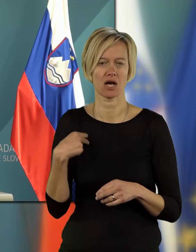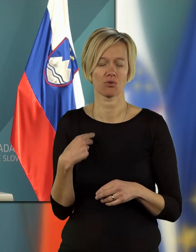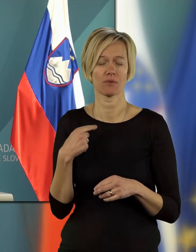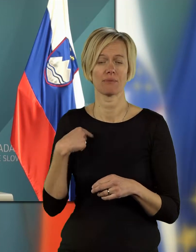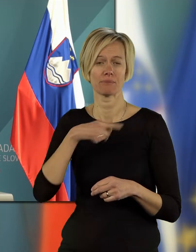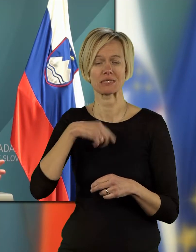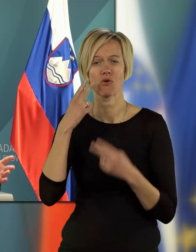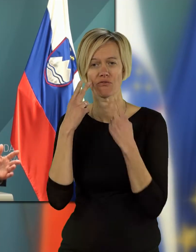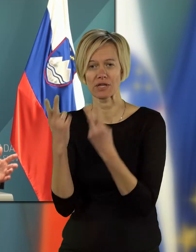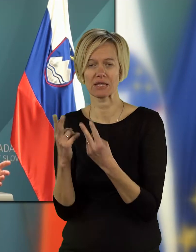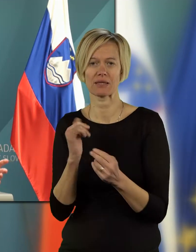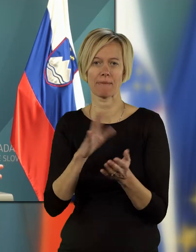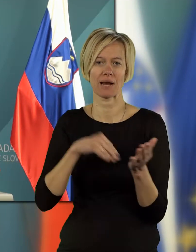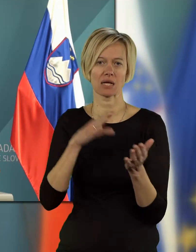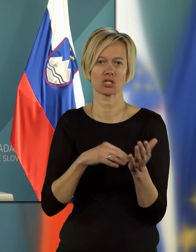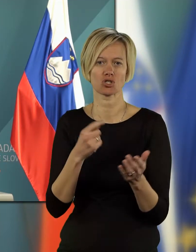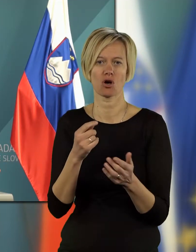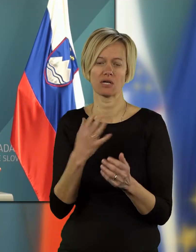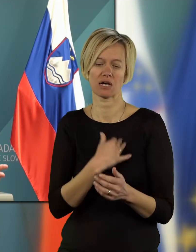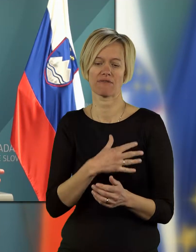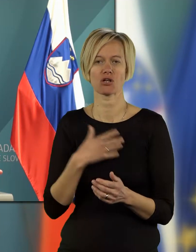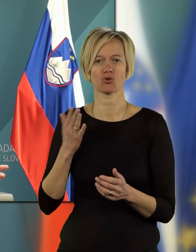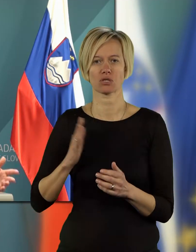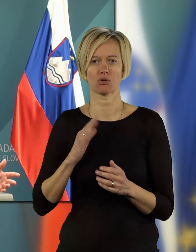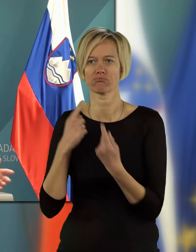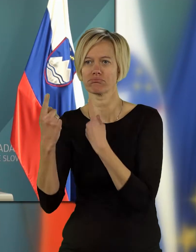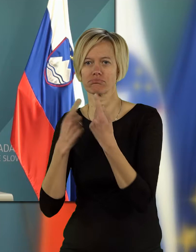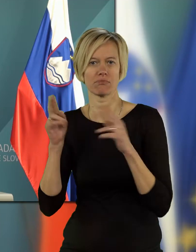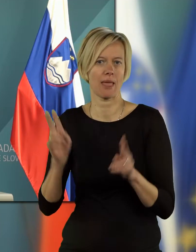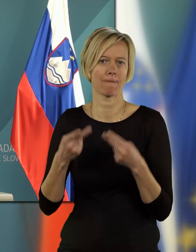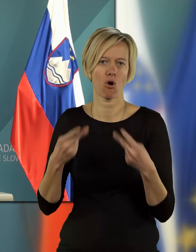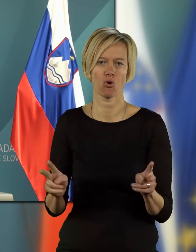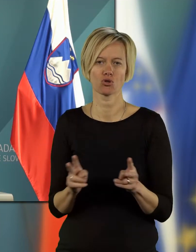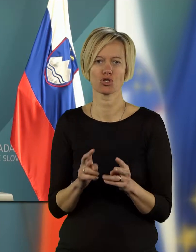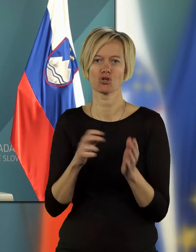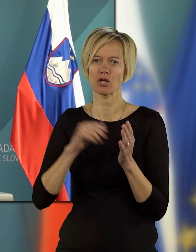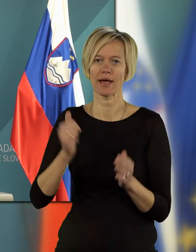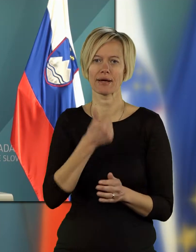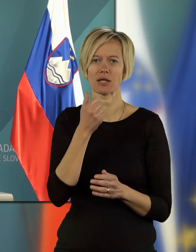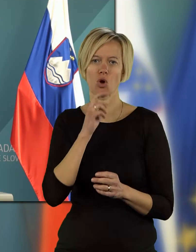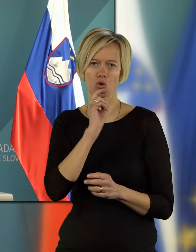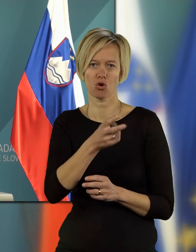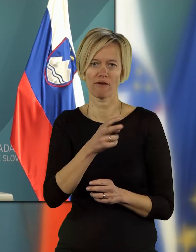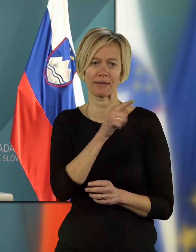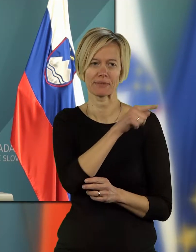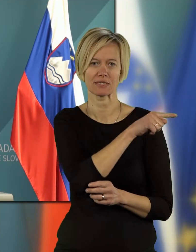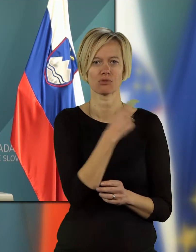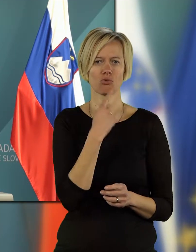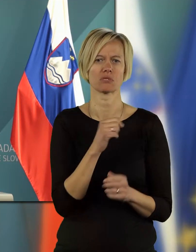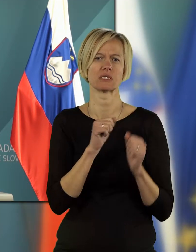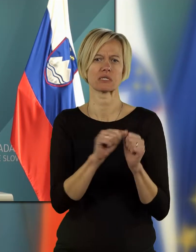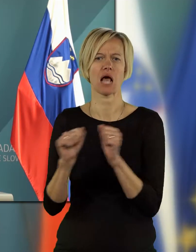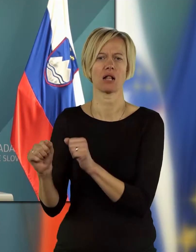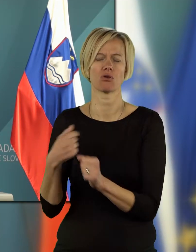Zagrebu, kjer smo videli, da praktično s hrvaško stranjo dialog je ne mogoče mogoče. In še enkrat odgovarjam tistim, ki so